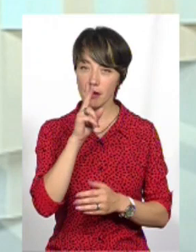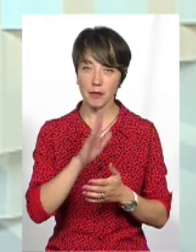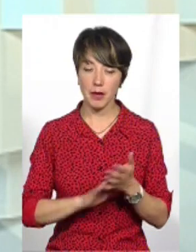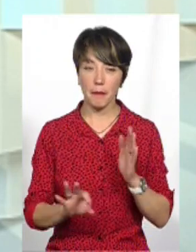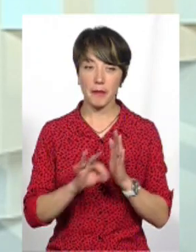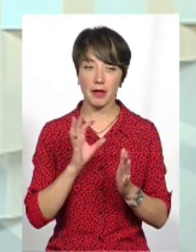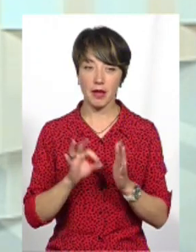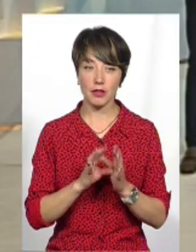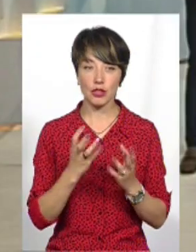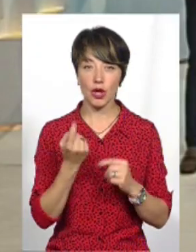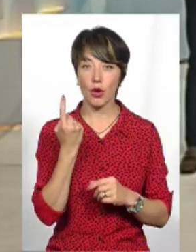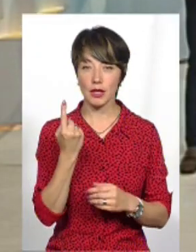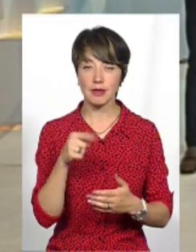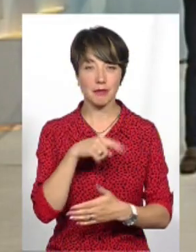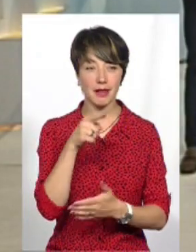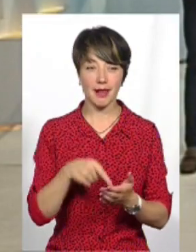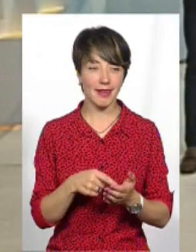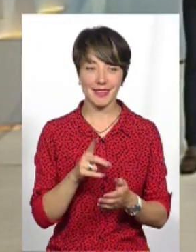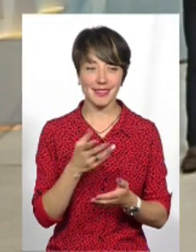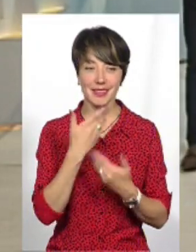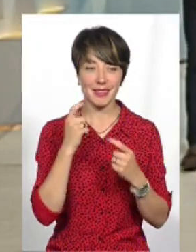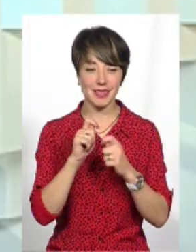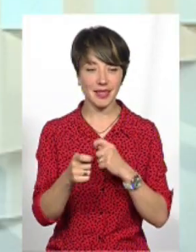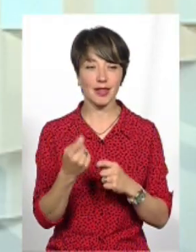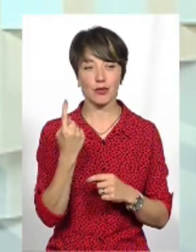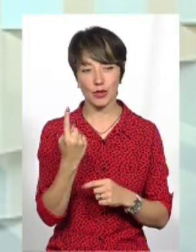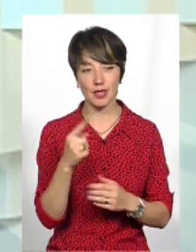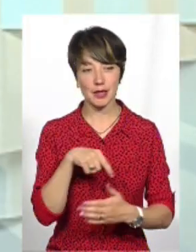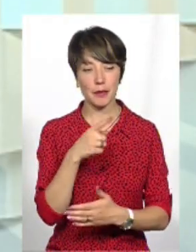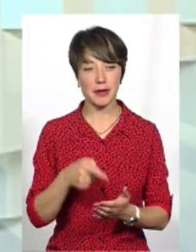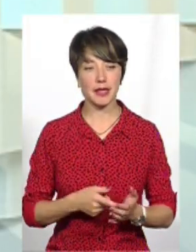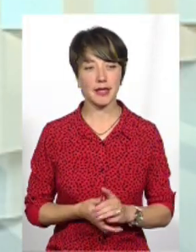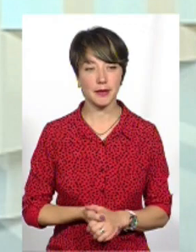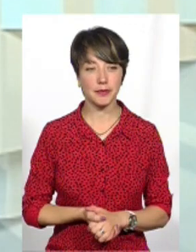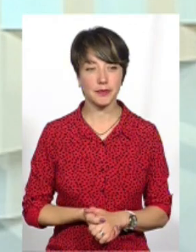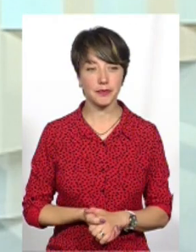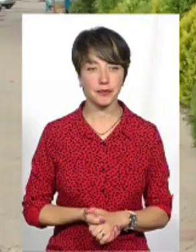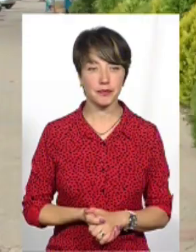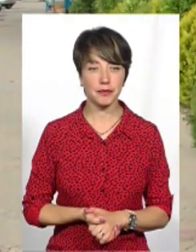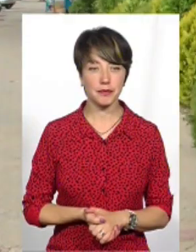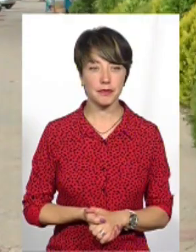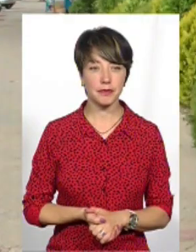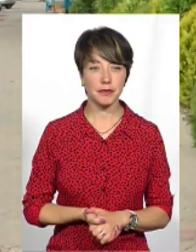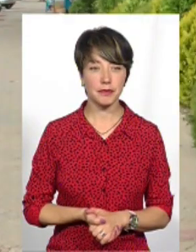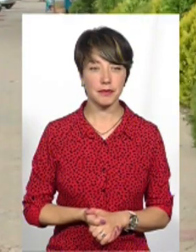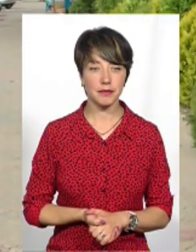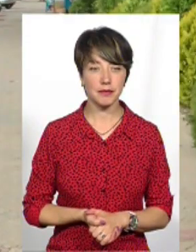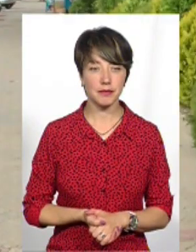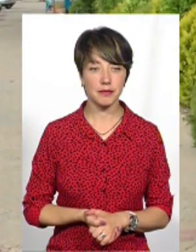перепрошую, підказують, що ми ще одне запитання не поставили. Прошу, ще одне запитання від жителів округу.